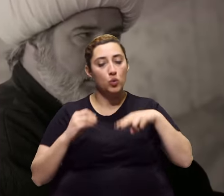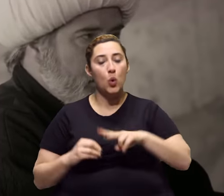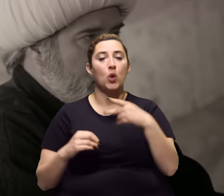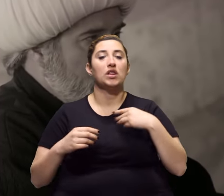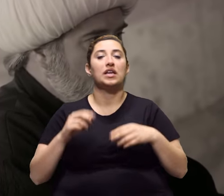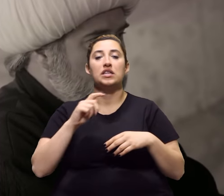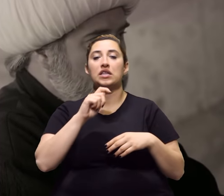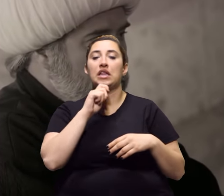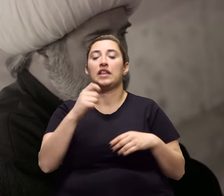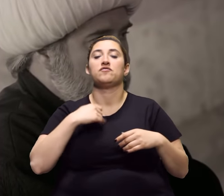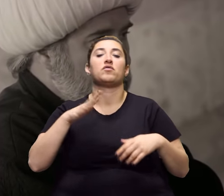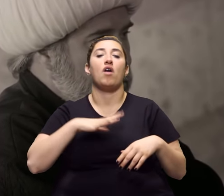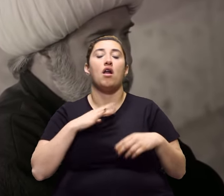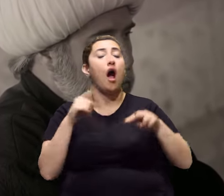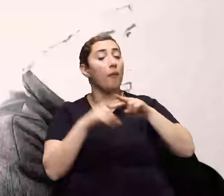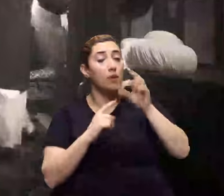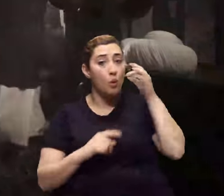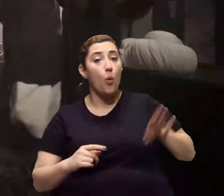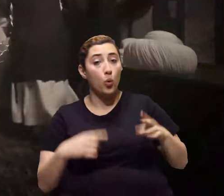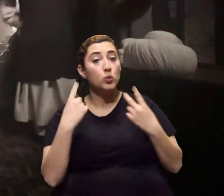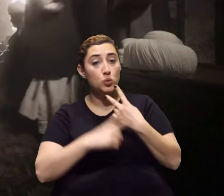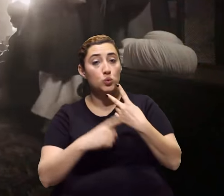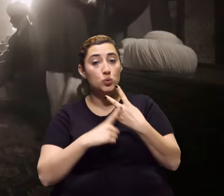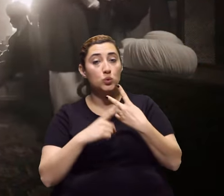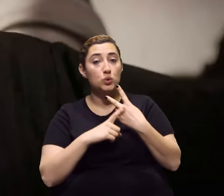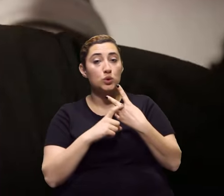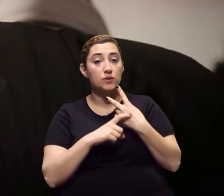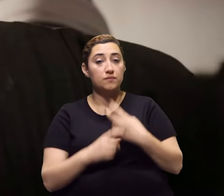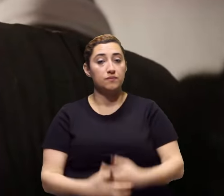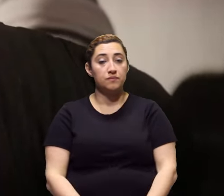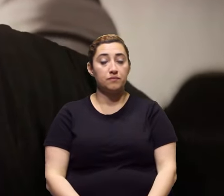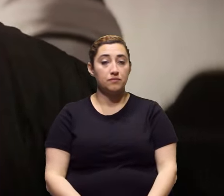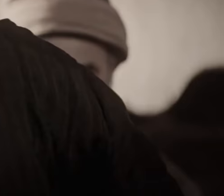talibiz. Abdullah oğlu Yunus.